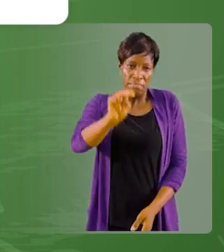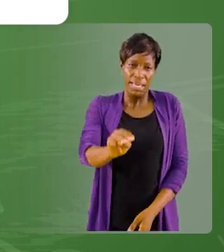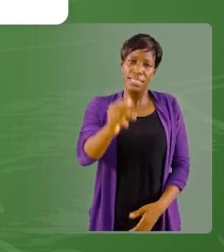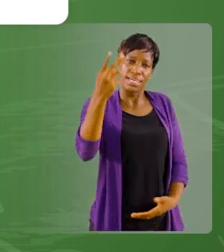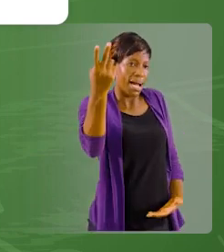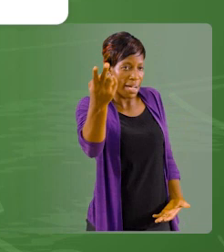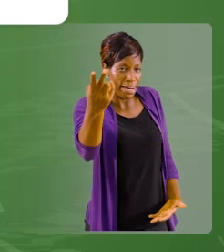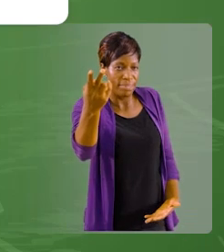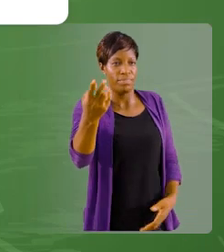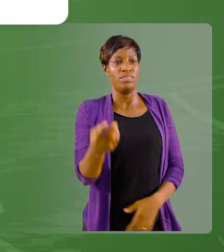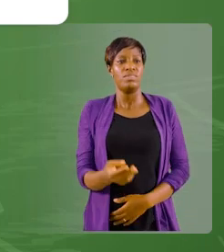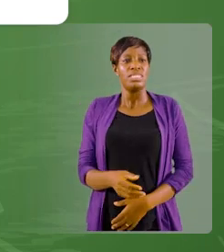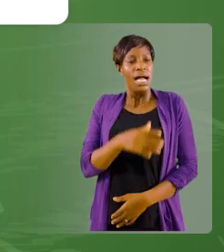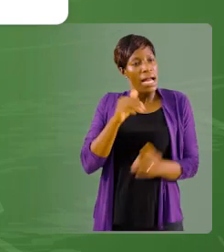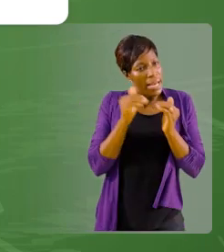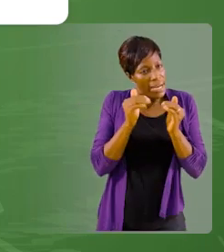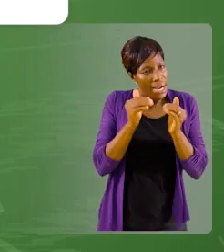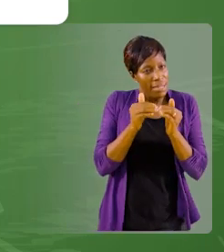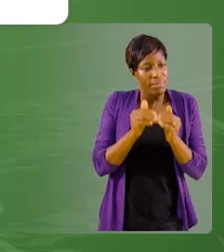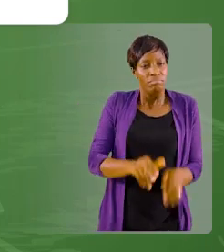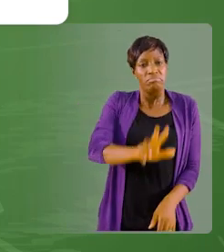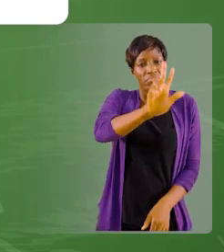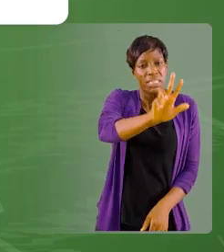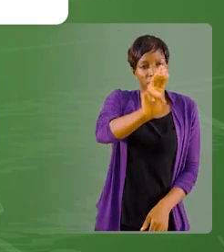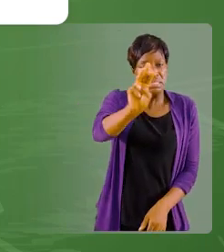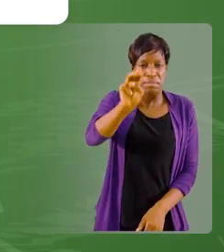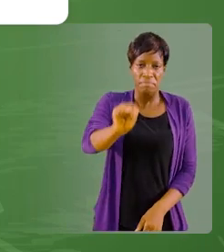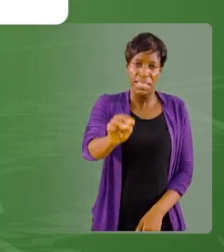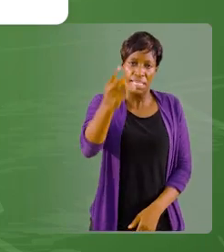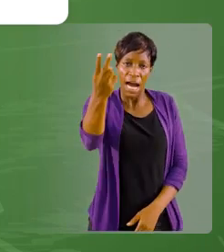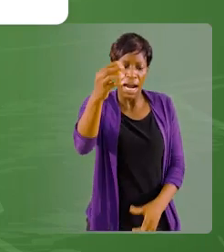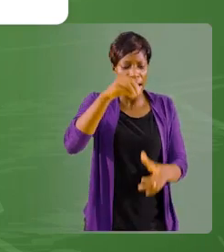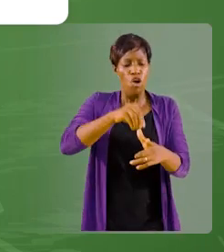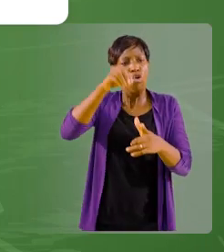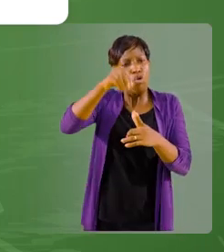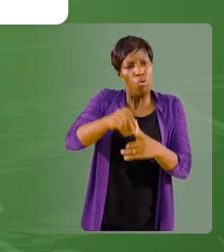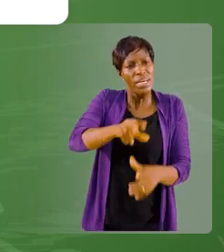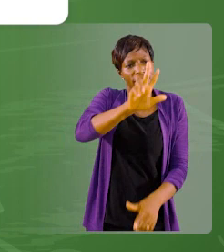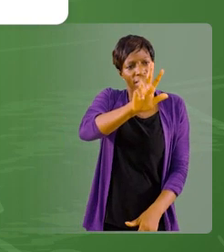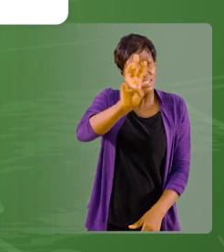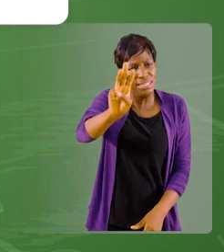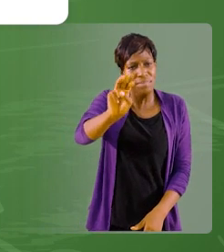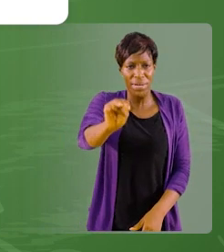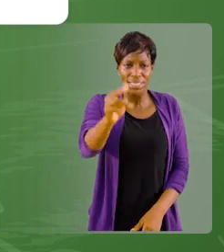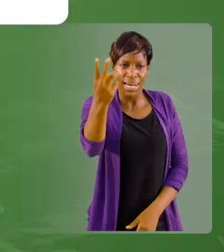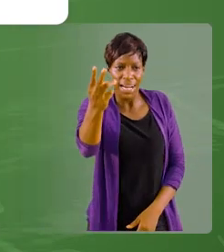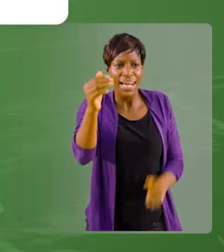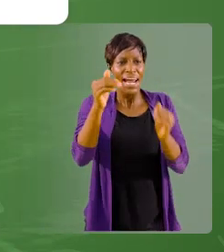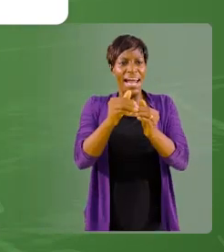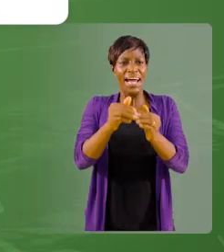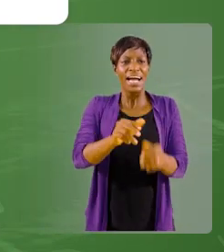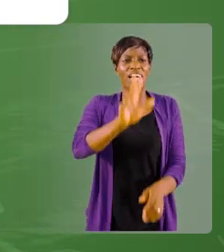3600 décimètres carrés égale à 36 mètres carrés ou bien 36 mètres carrés égale